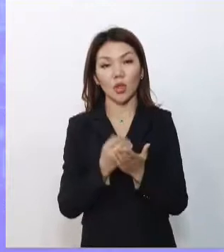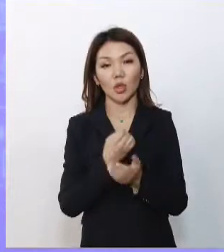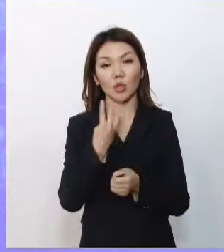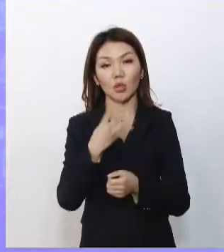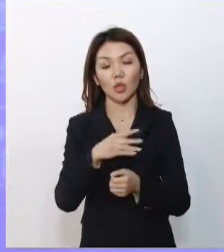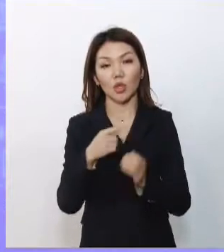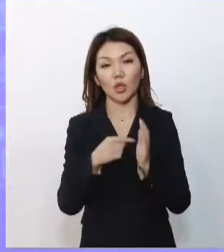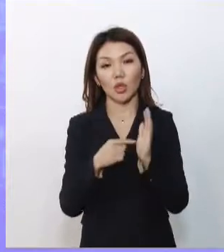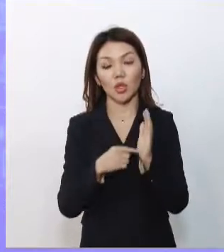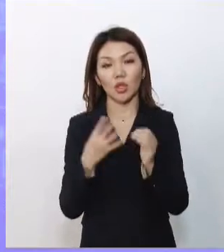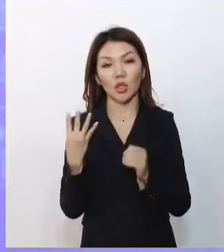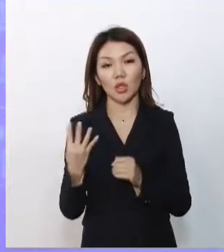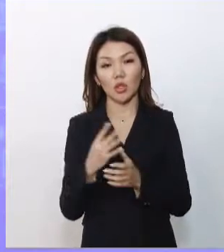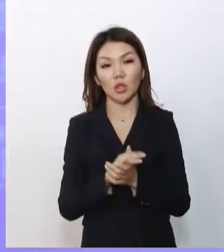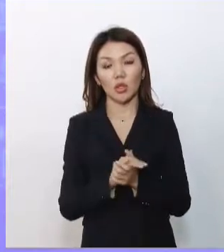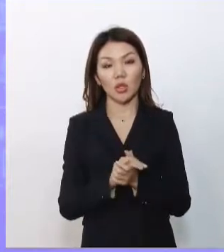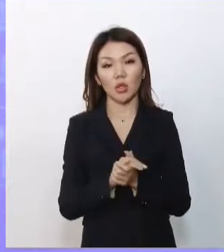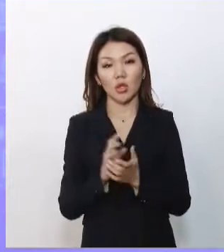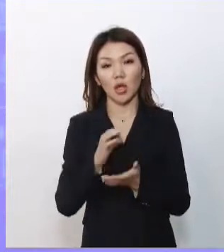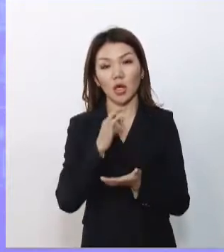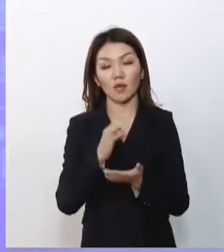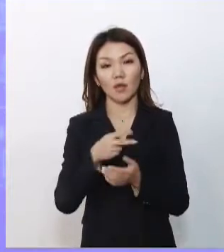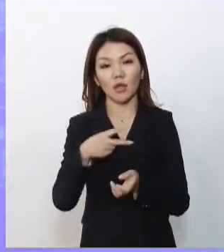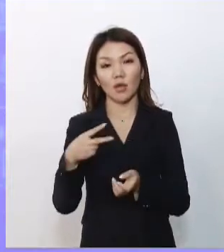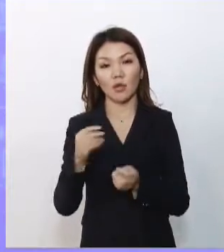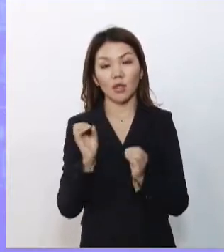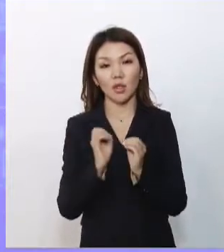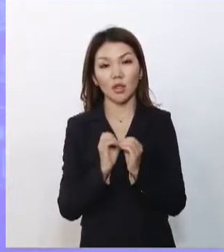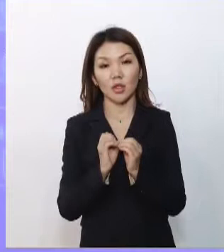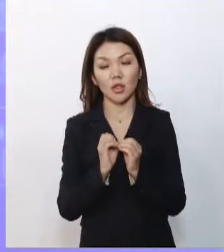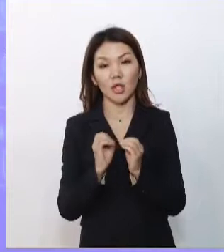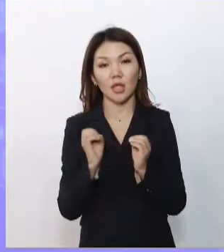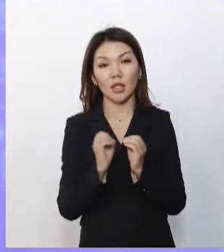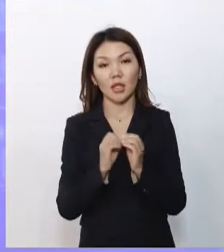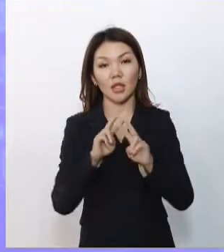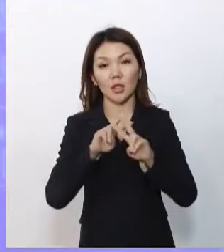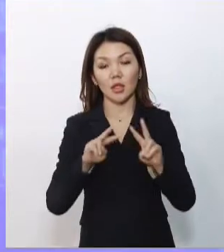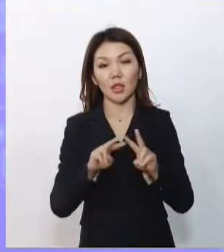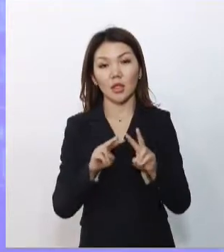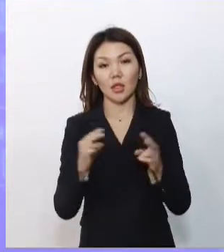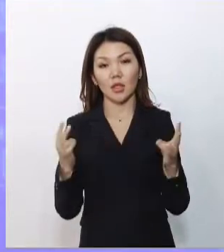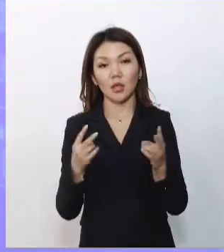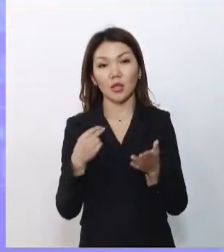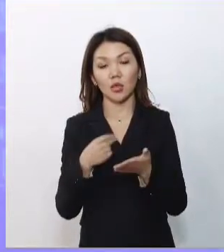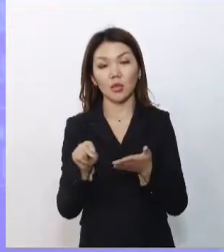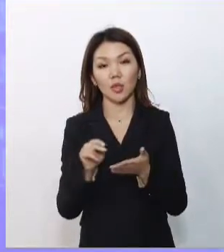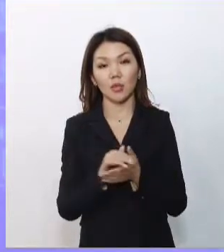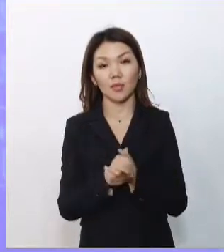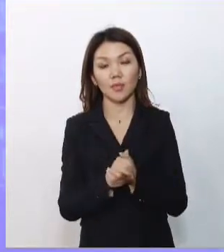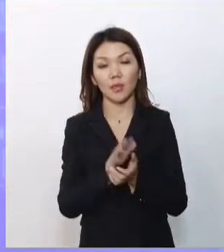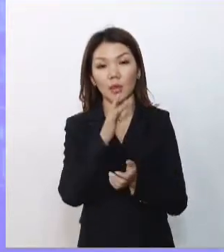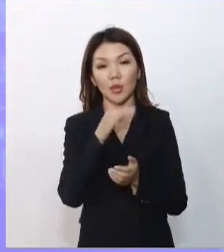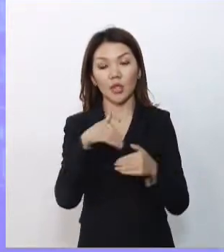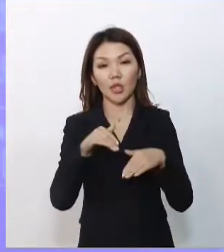4. Результат равен 10. 10 клеток надо купить. При